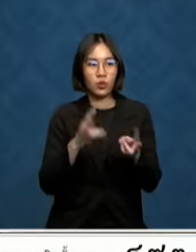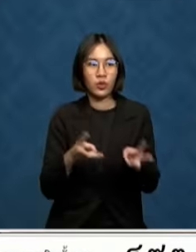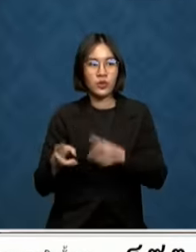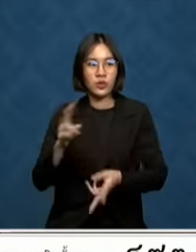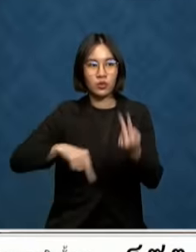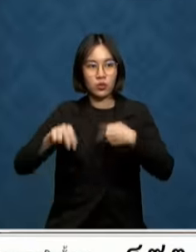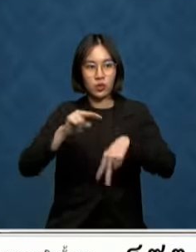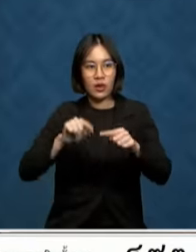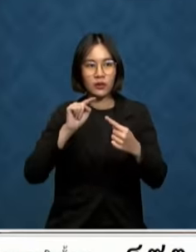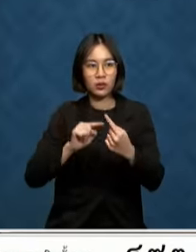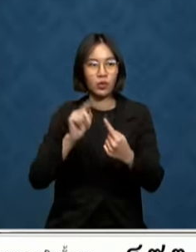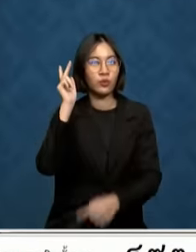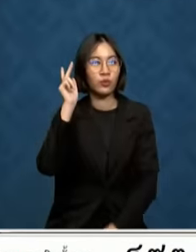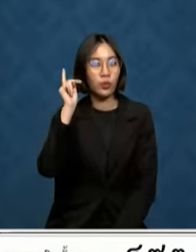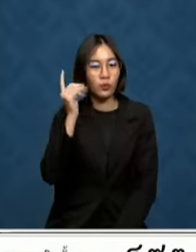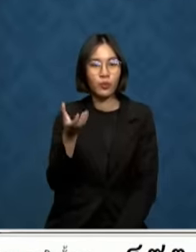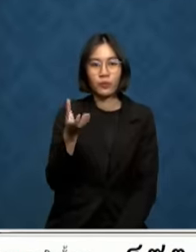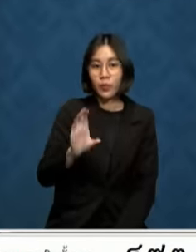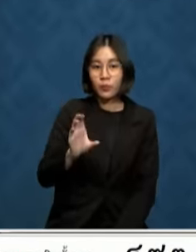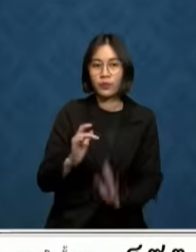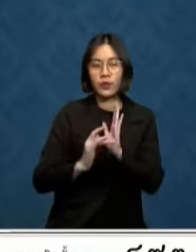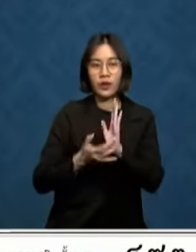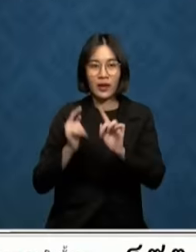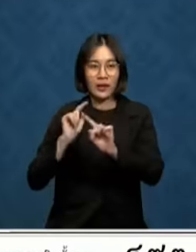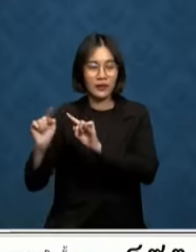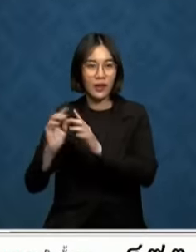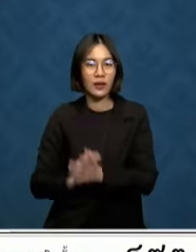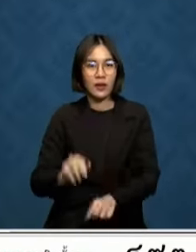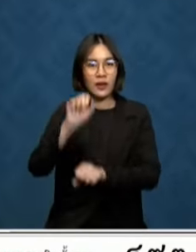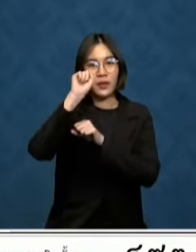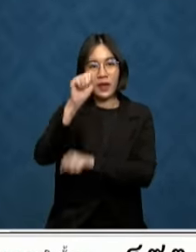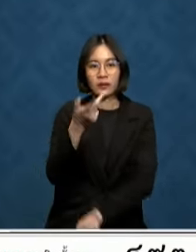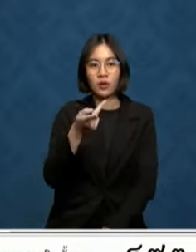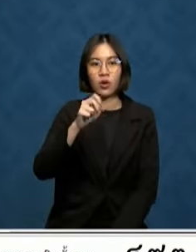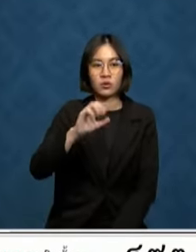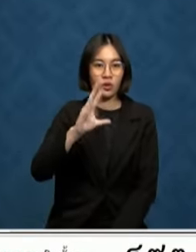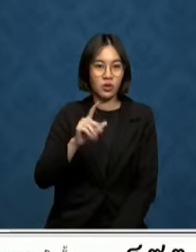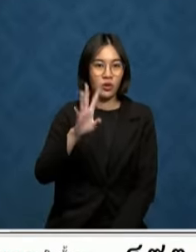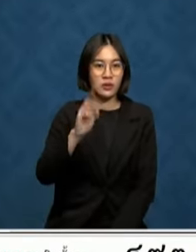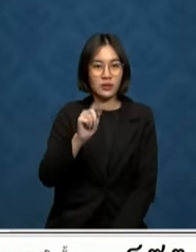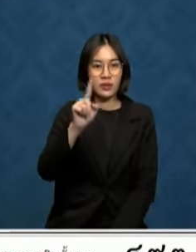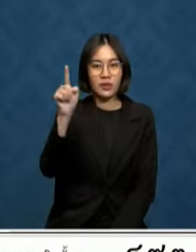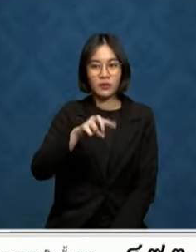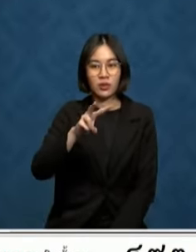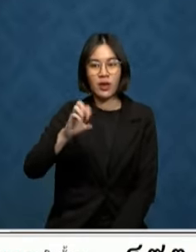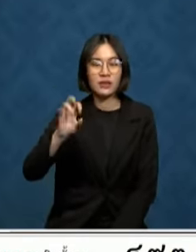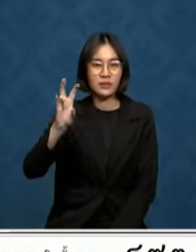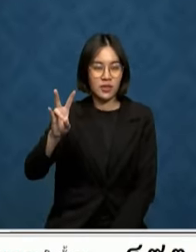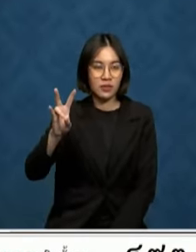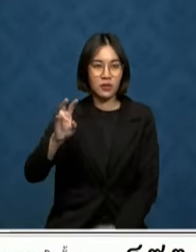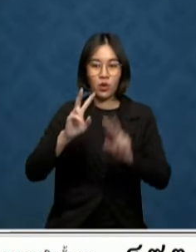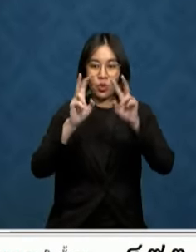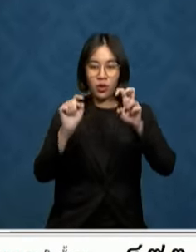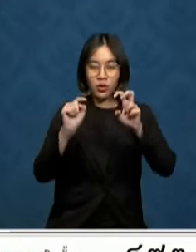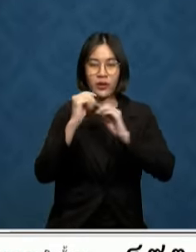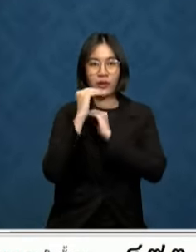และสอสสองการใช้สื่อสังคมออนไน์หรือประกาศค. ส. ท. 41. ท. 2557เรื่องการ